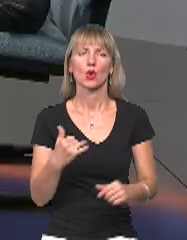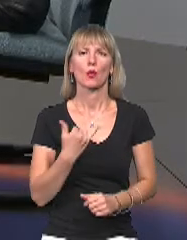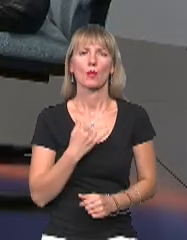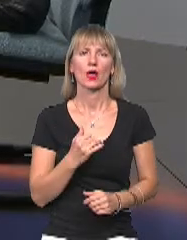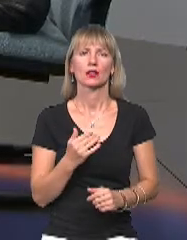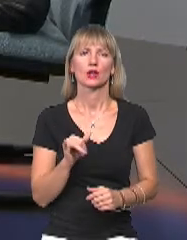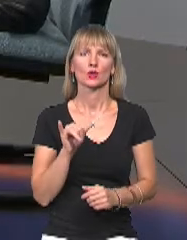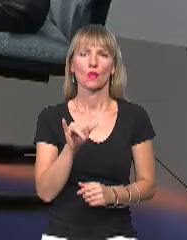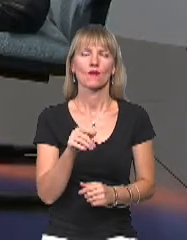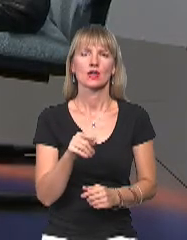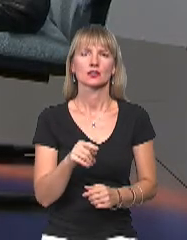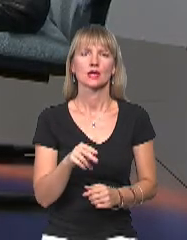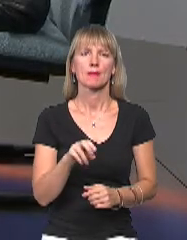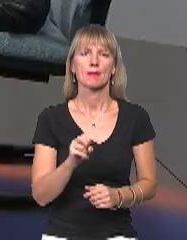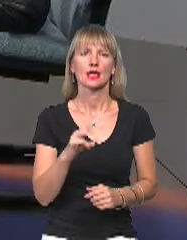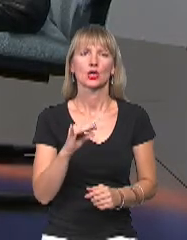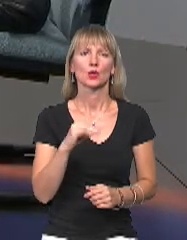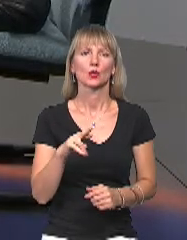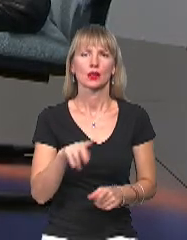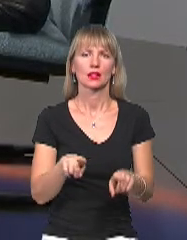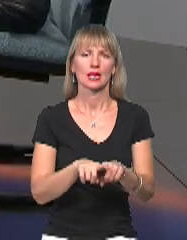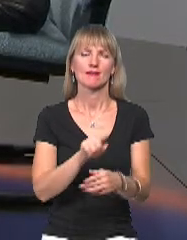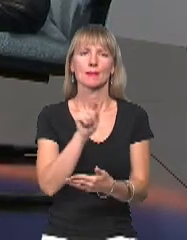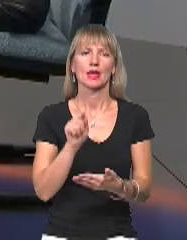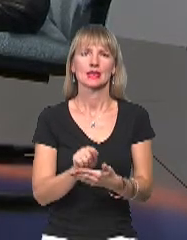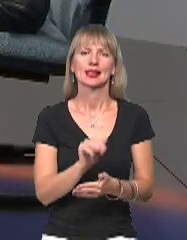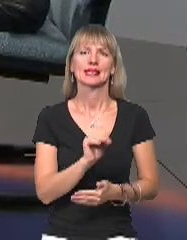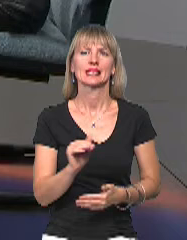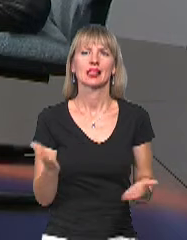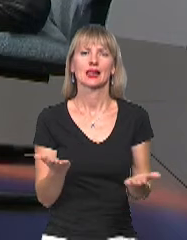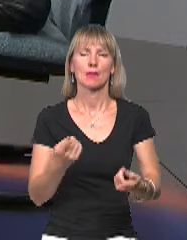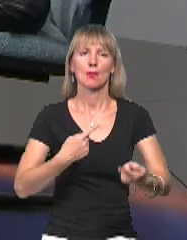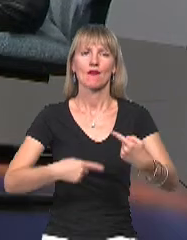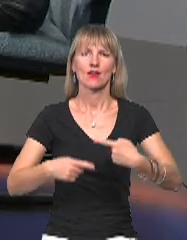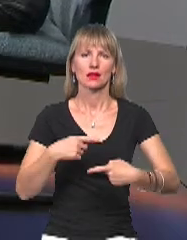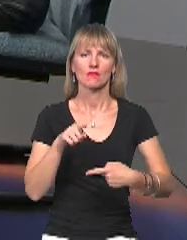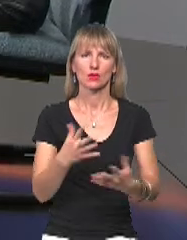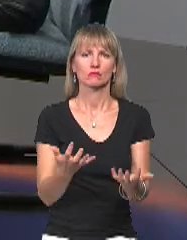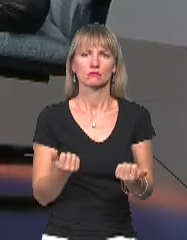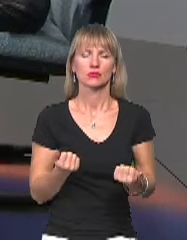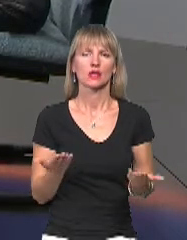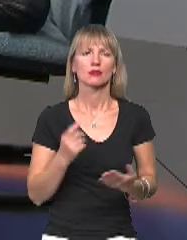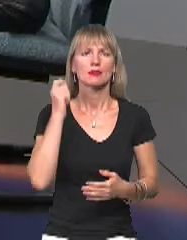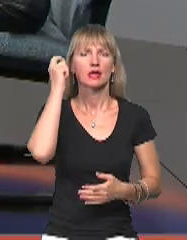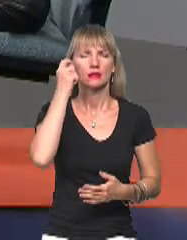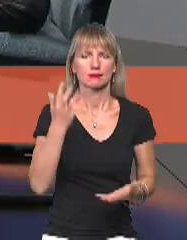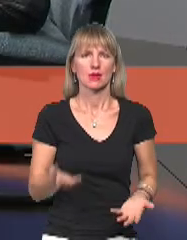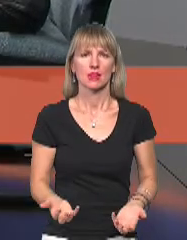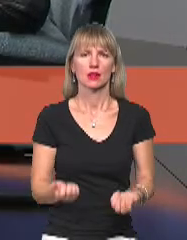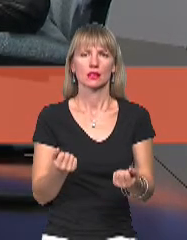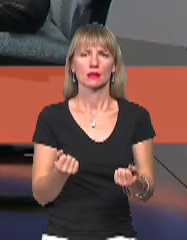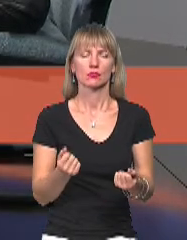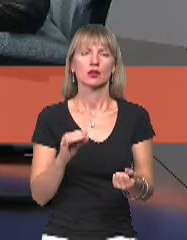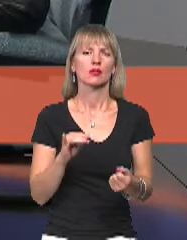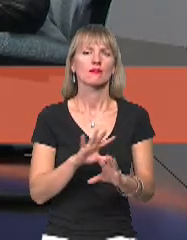До вас, пані Юлія, таке запитання. А діти, яких повертають, вони отримують якусь психологічну підтримку?